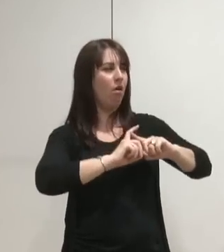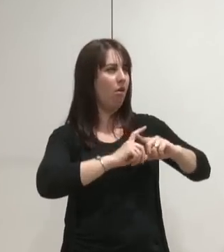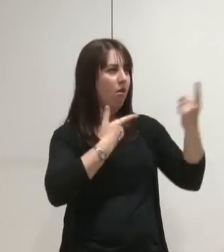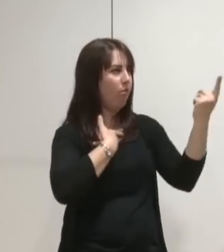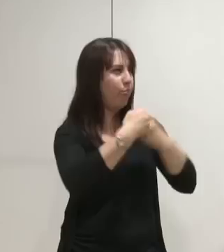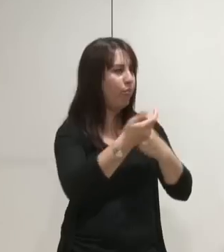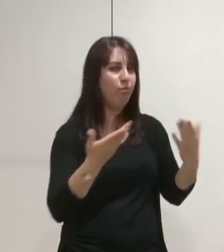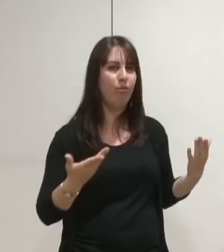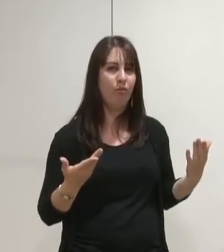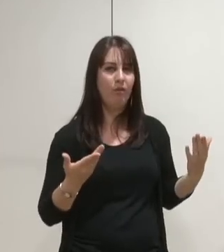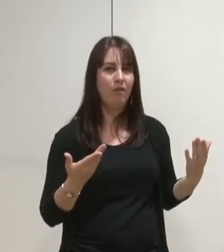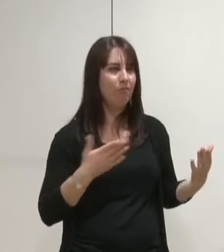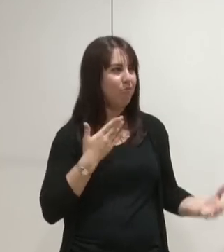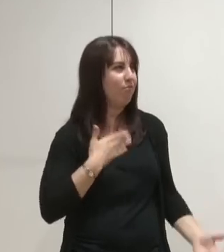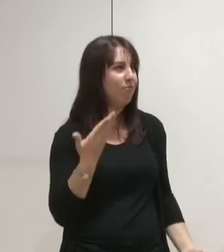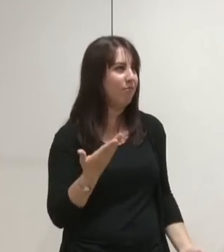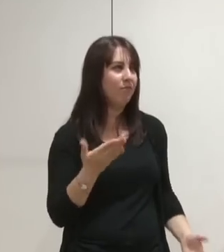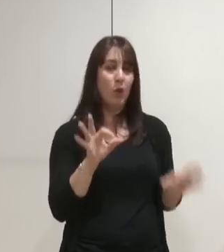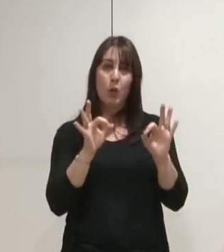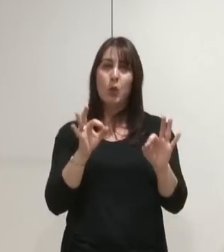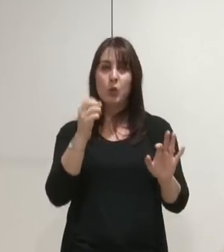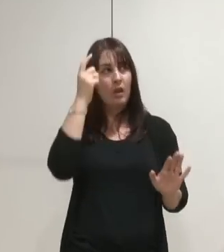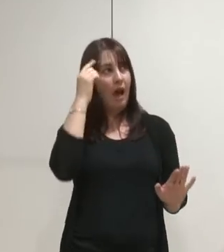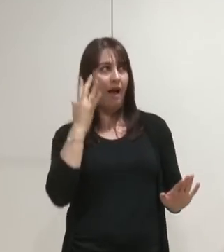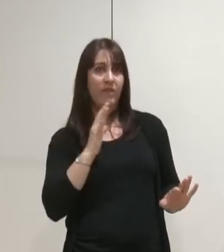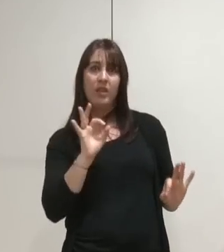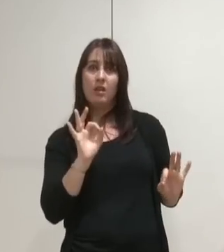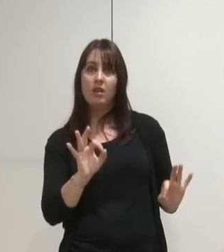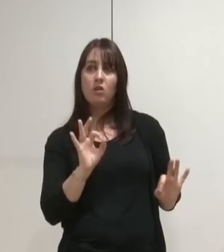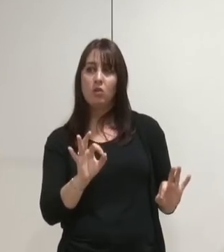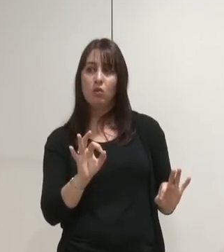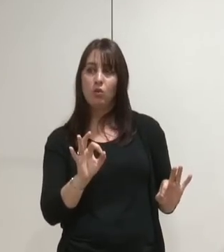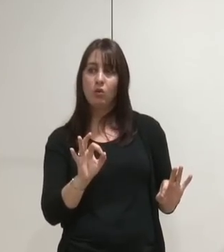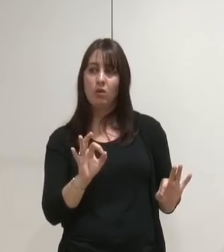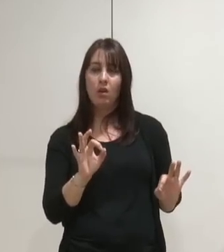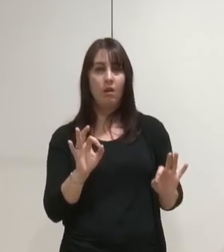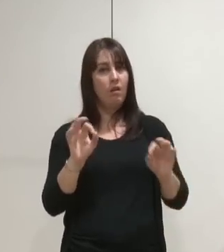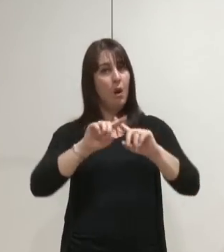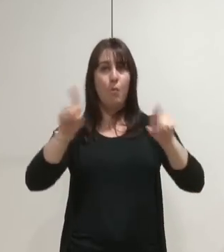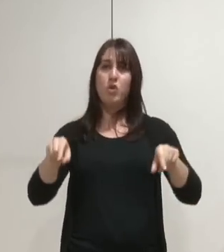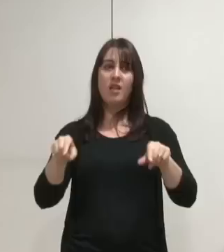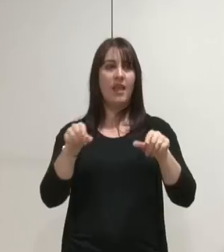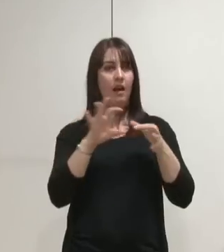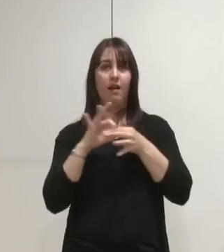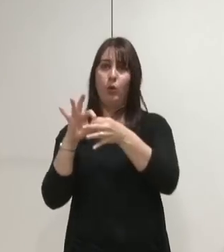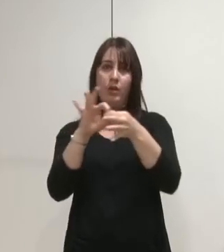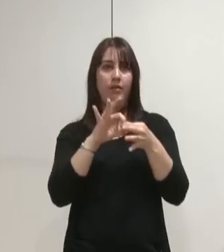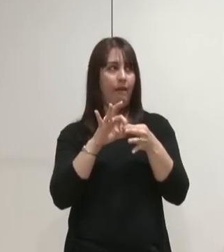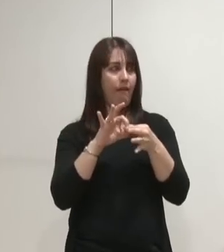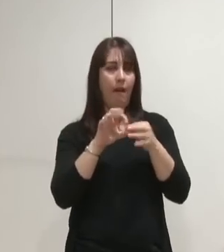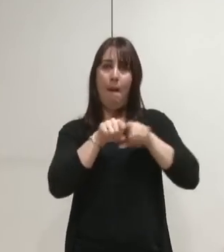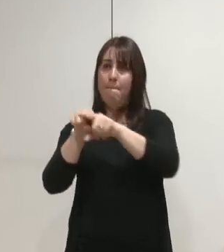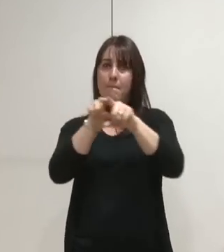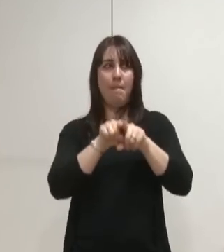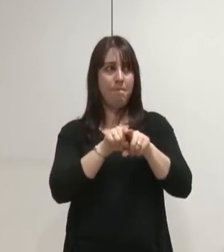y a là de ce point de vue effectivement atteinte au principe de l'unité budgétaire et c'est la raison pour laquelle pour la forme